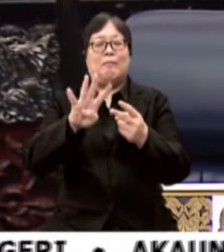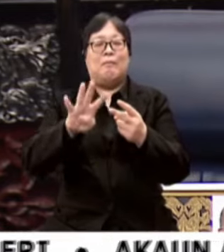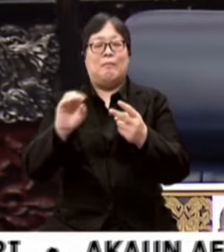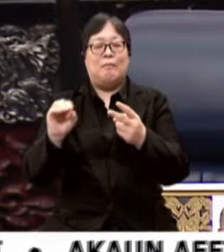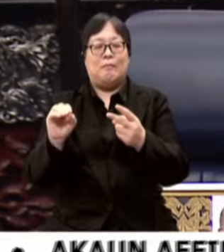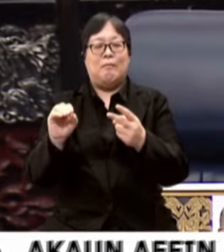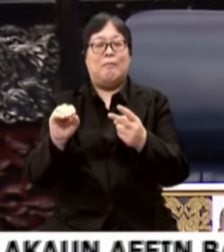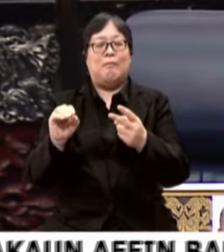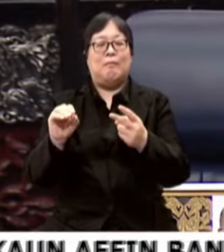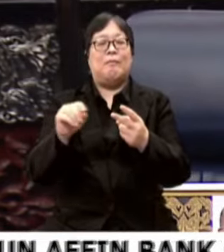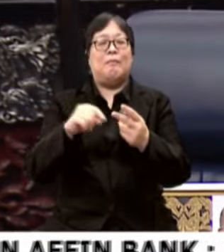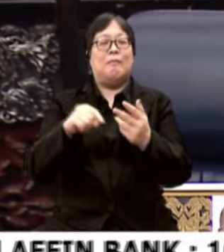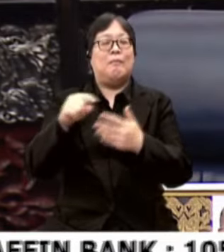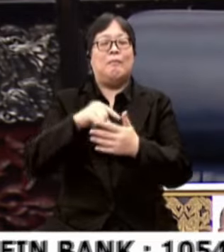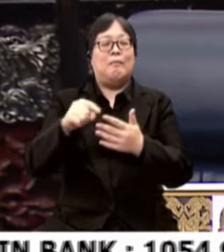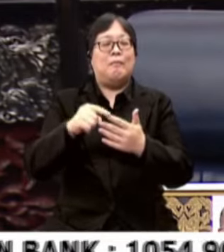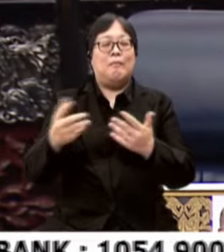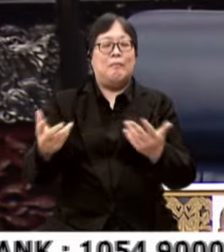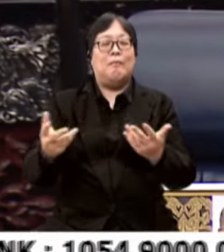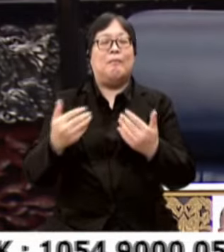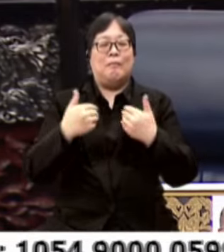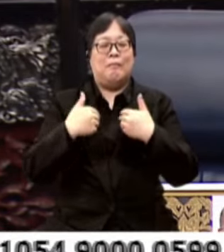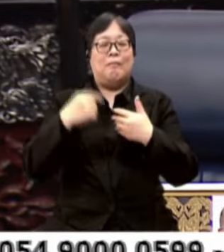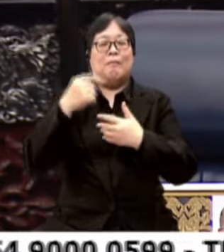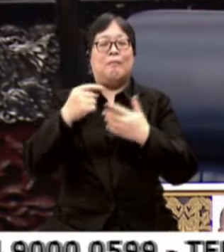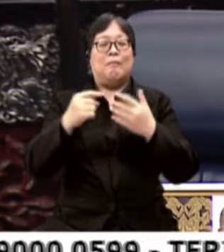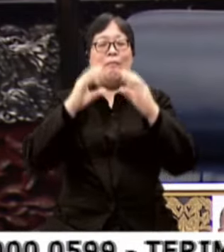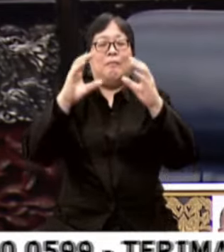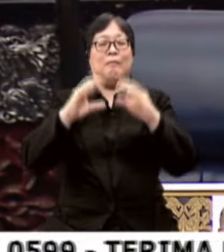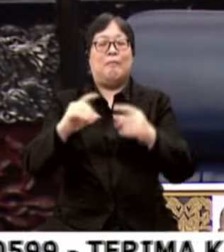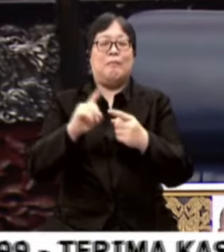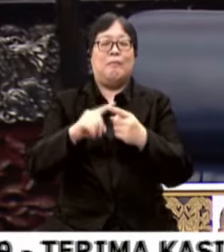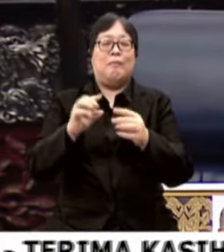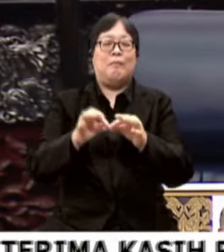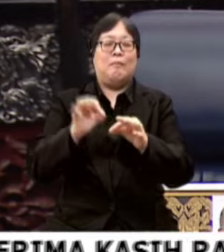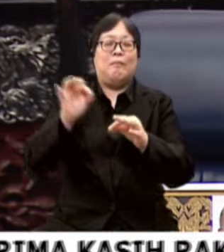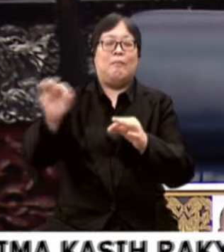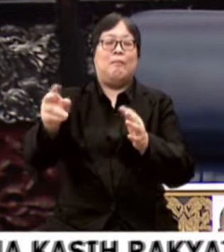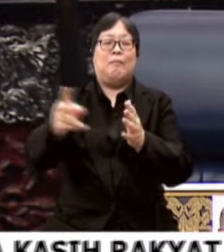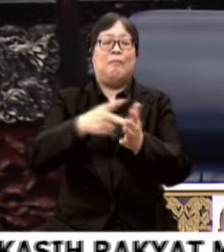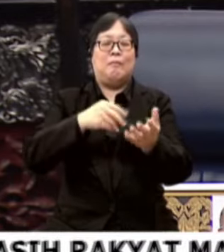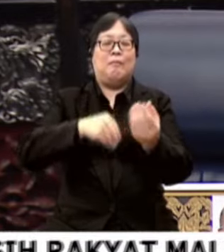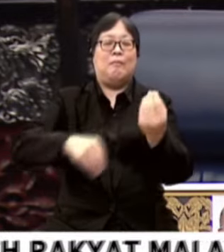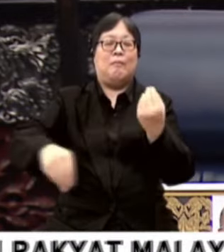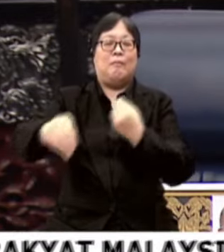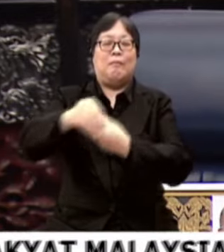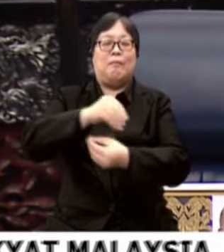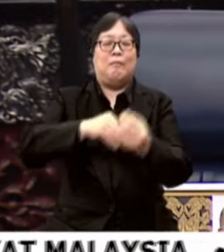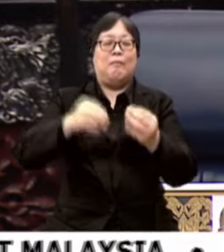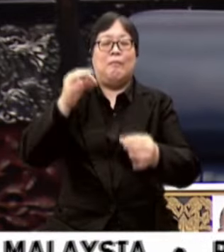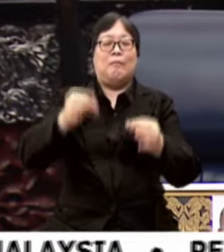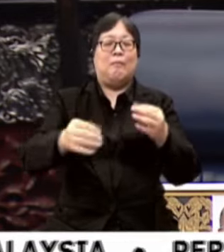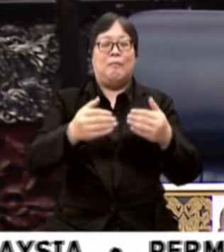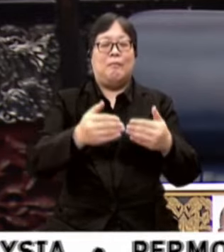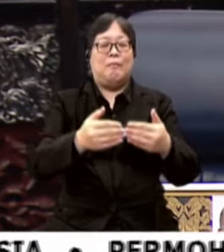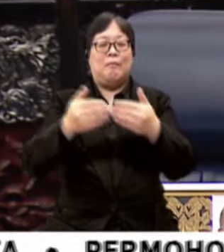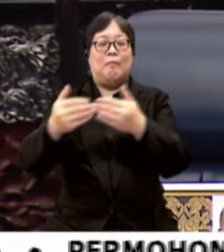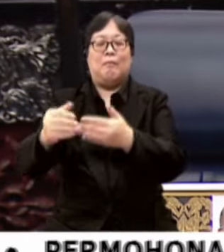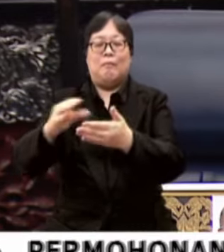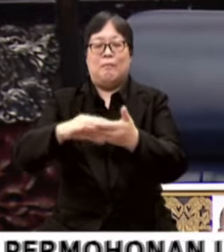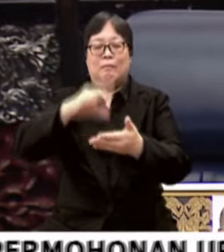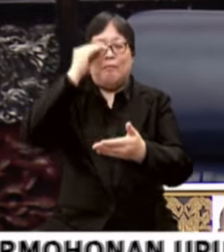adalah antara lain seperti berikut tamu penangguhan bayaran Bali sekiranya menyambung pengajian